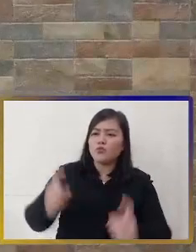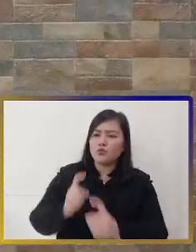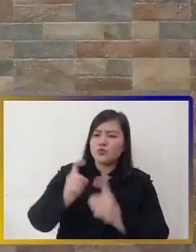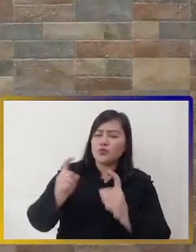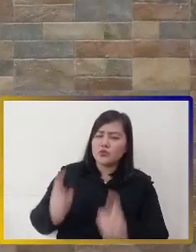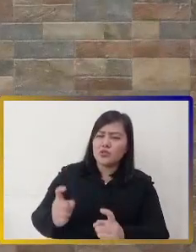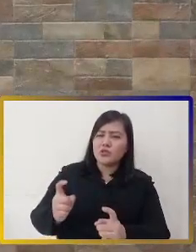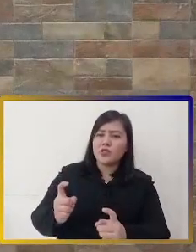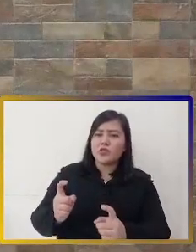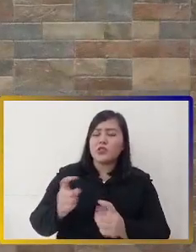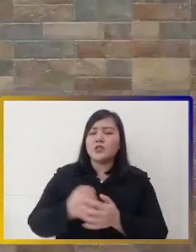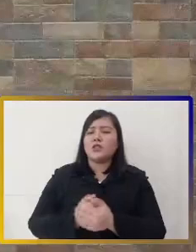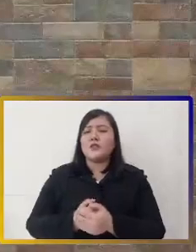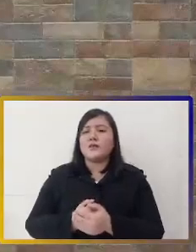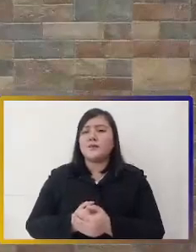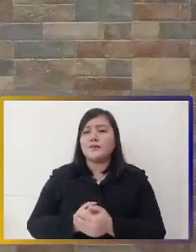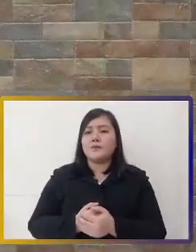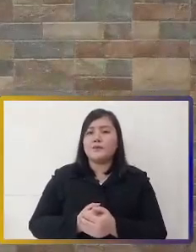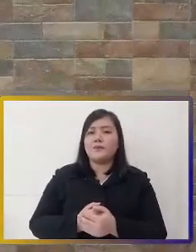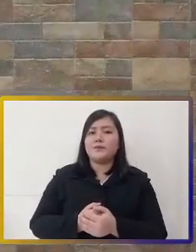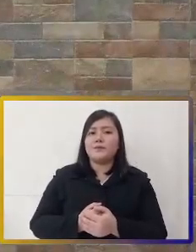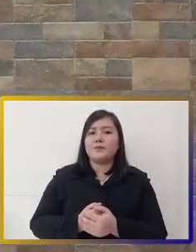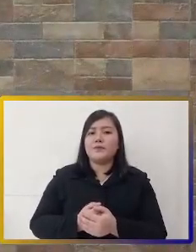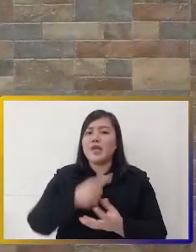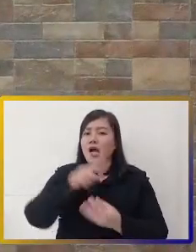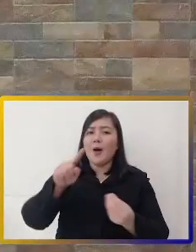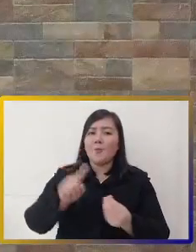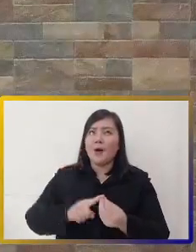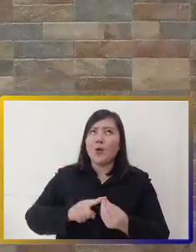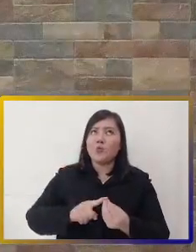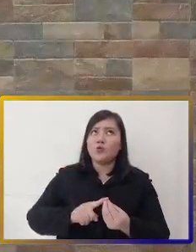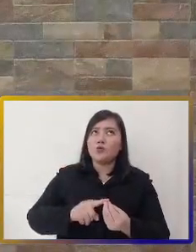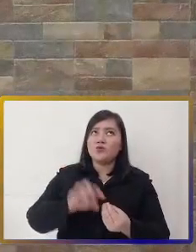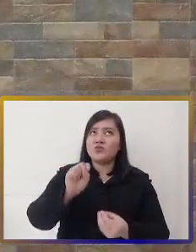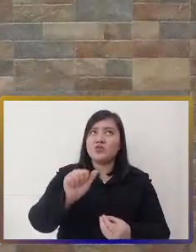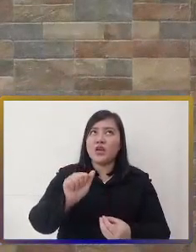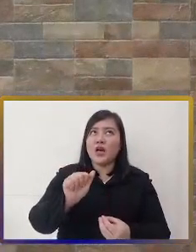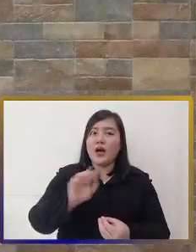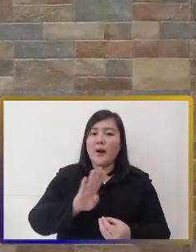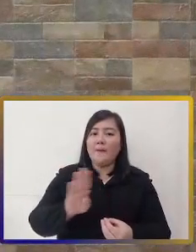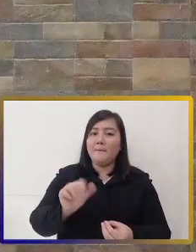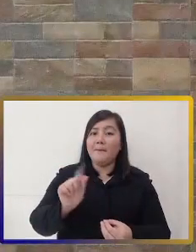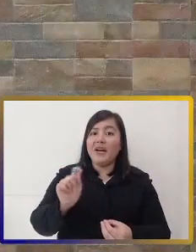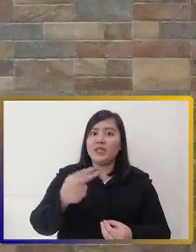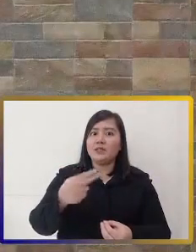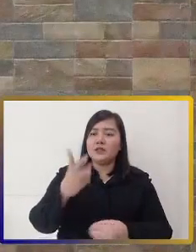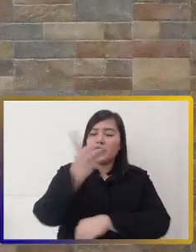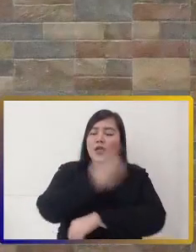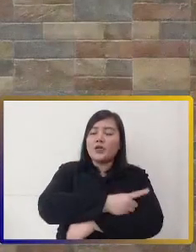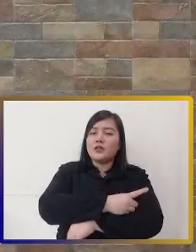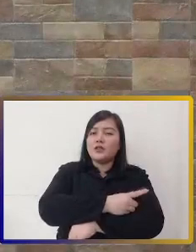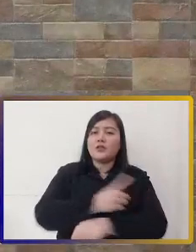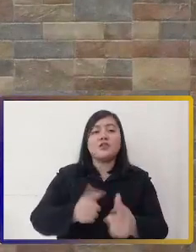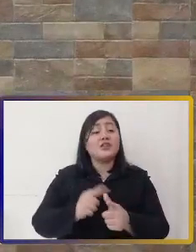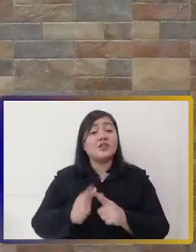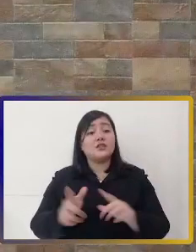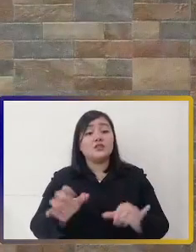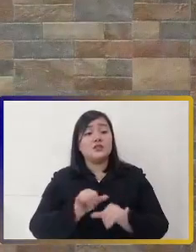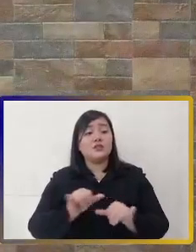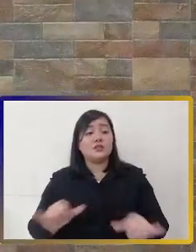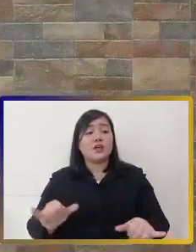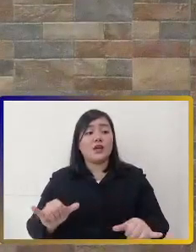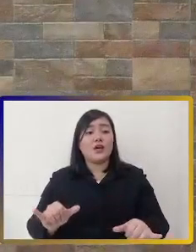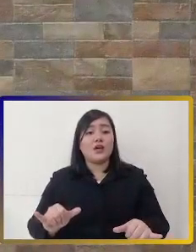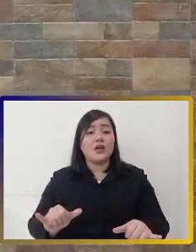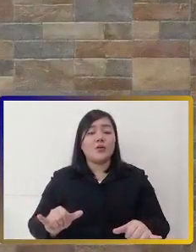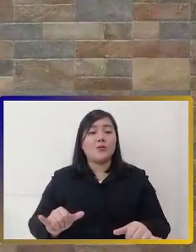sa inyong mga traditions? Naalala niyo po yan mga kapatid, if you're really paying attention sa sinasabi ni Pastor Hill po